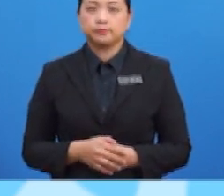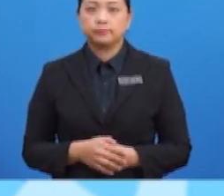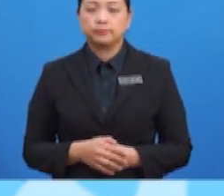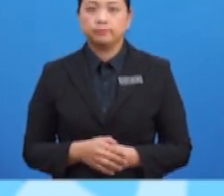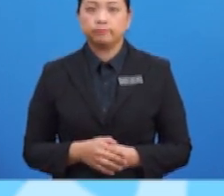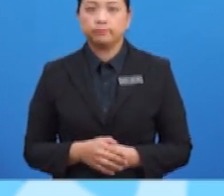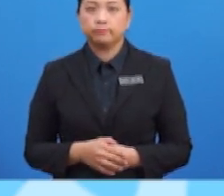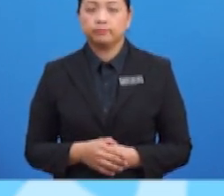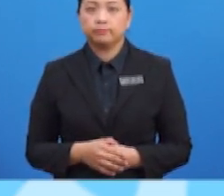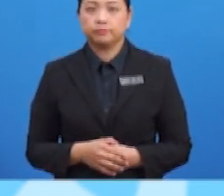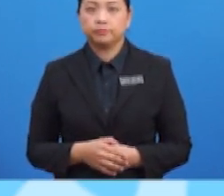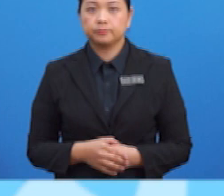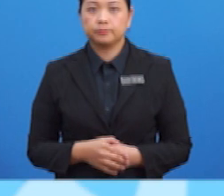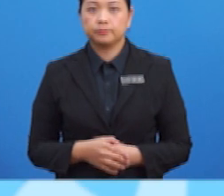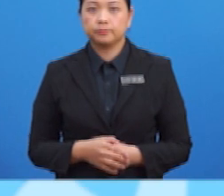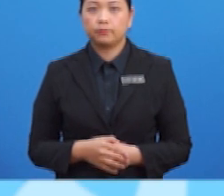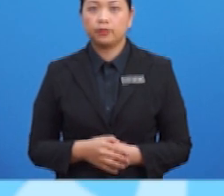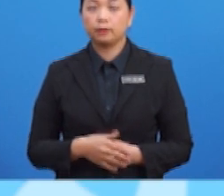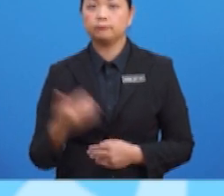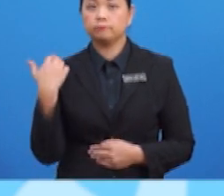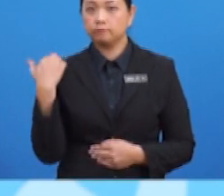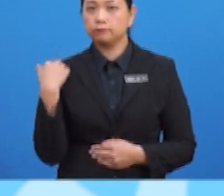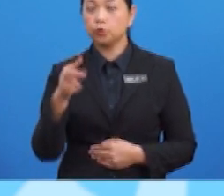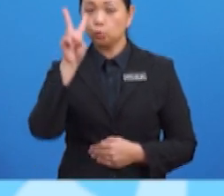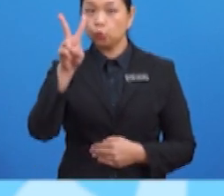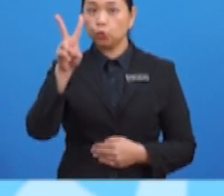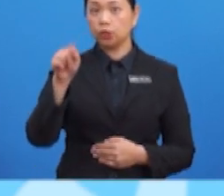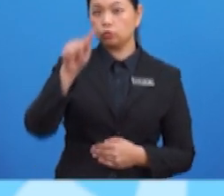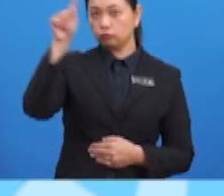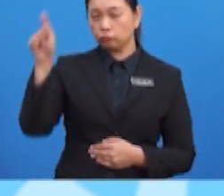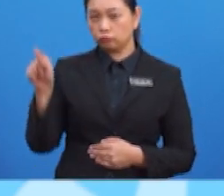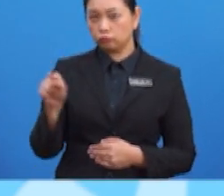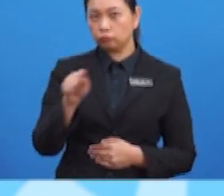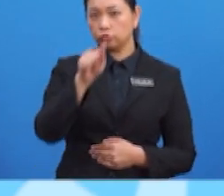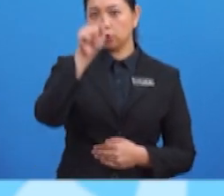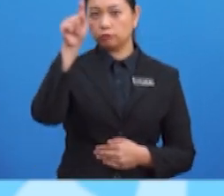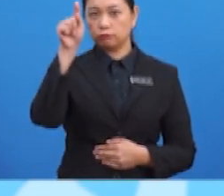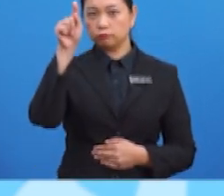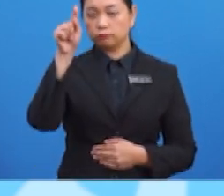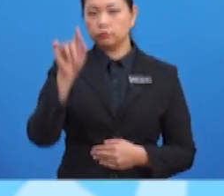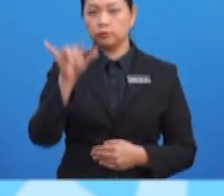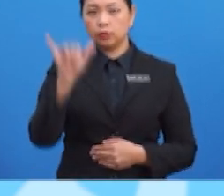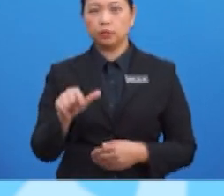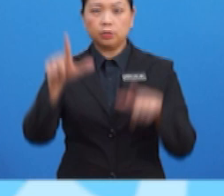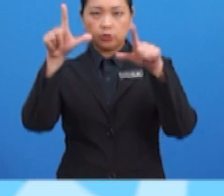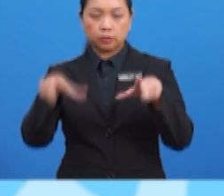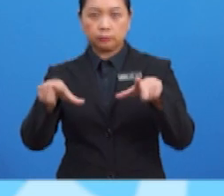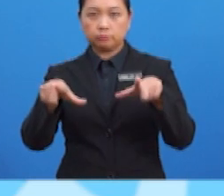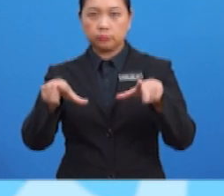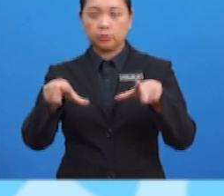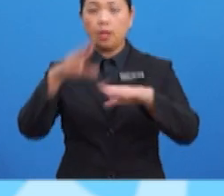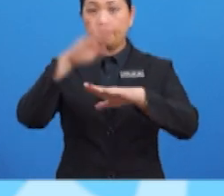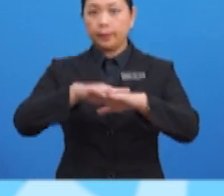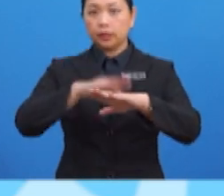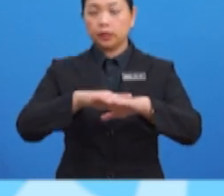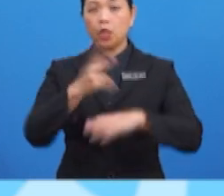Sistem takal dan tali sawat terdiri daripada 2 roda berlurah yang dipasang